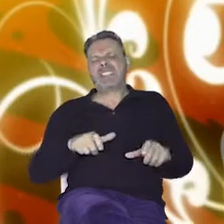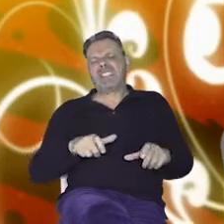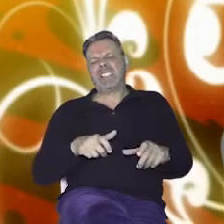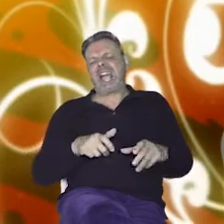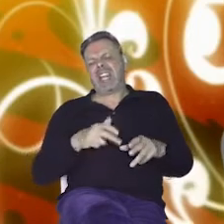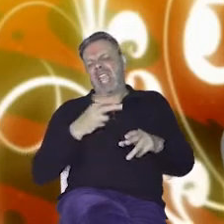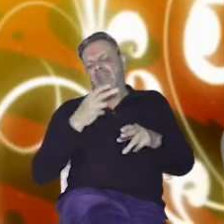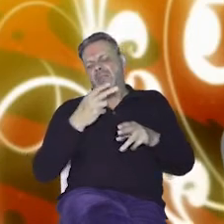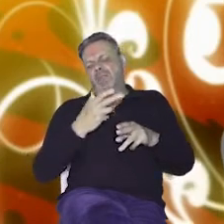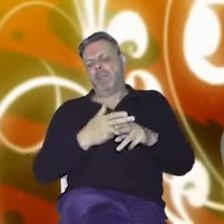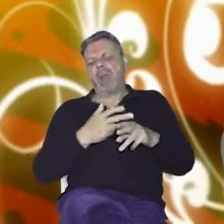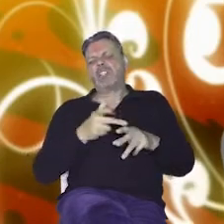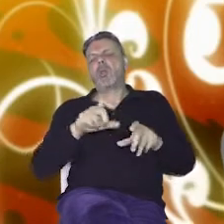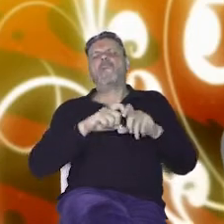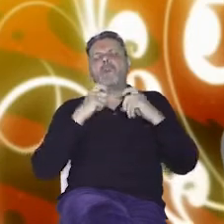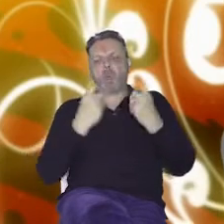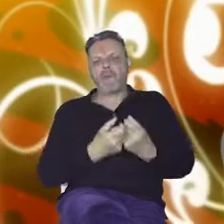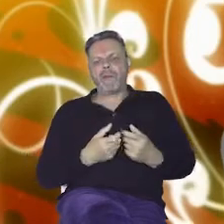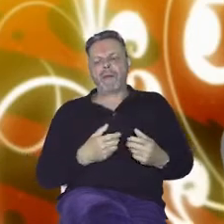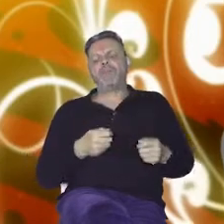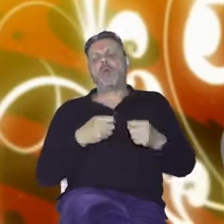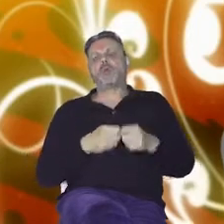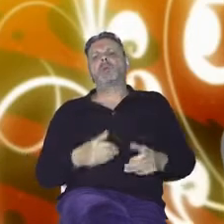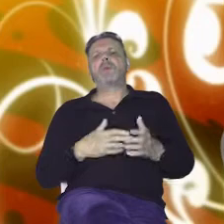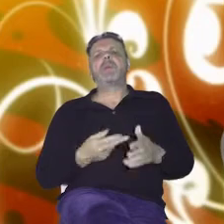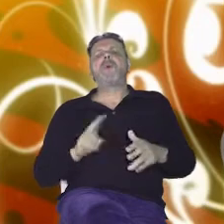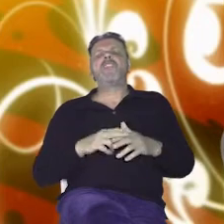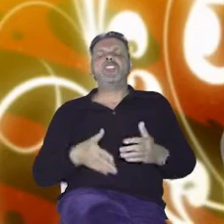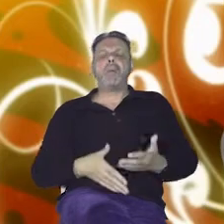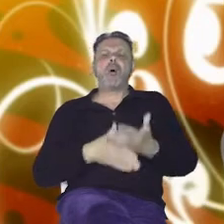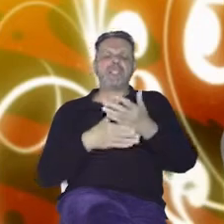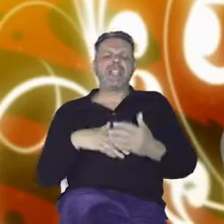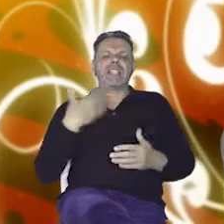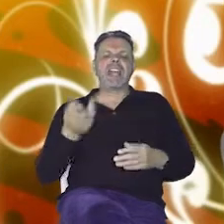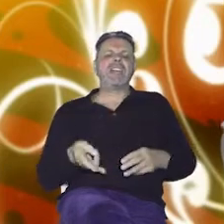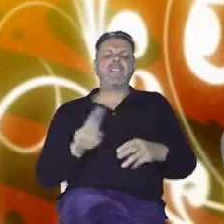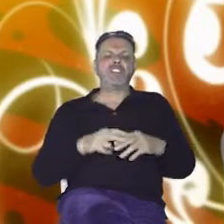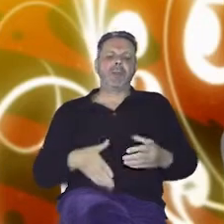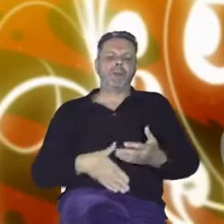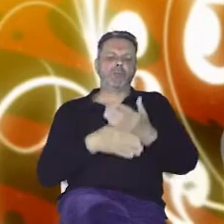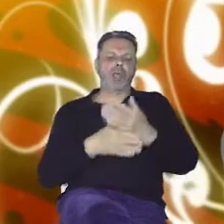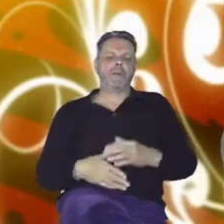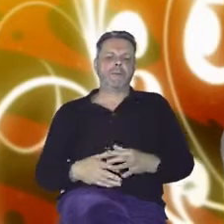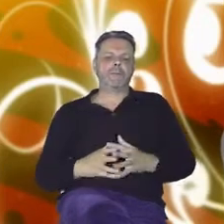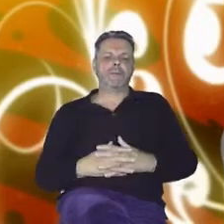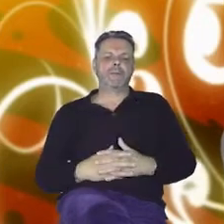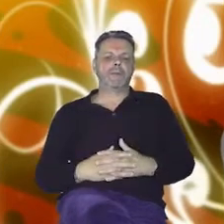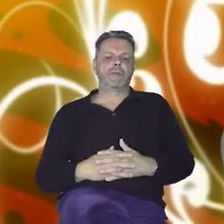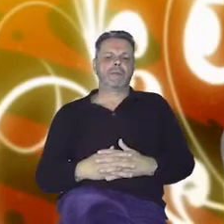domovima, trebalo bi društvo više poticati, više podržavati, davati više potpore. Evo, gospođo